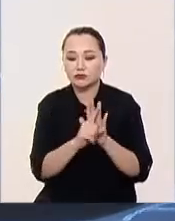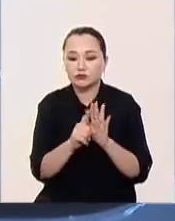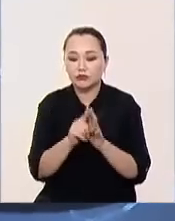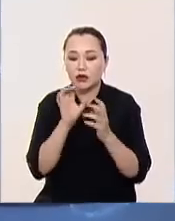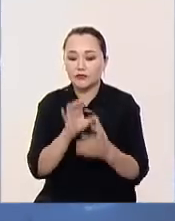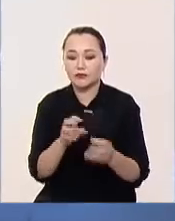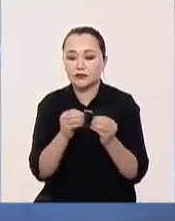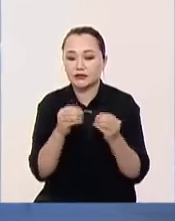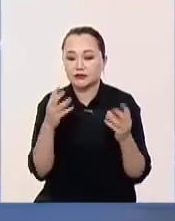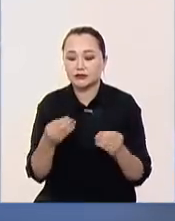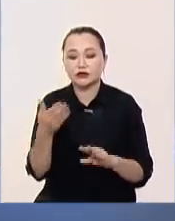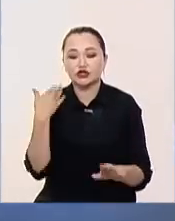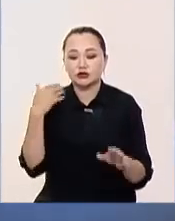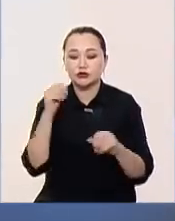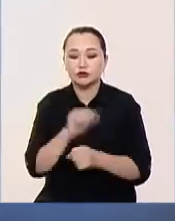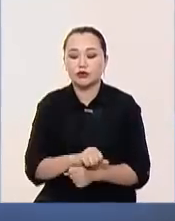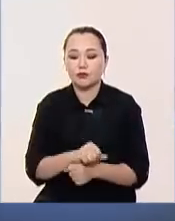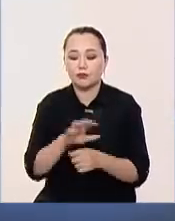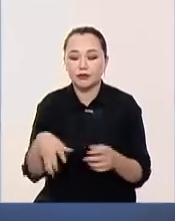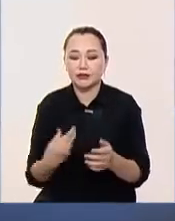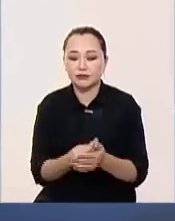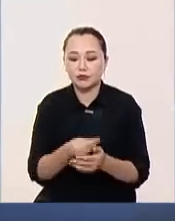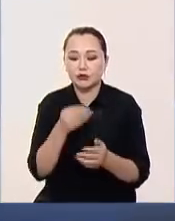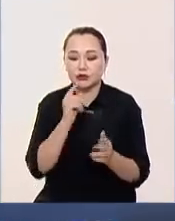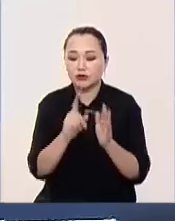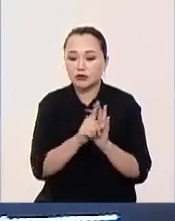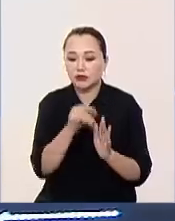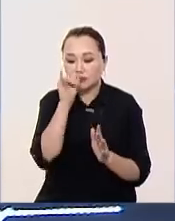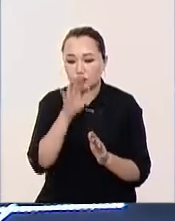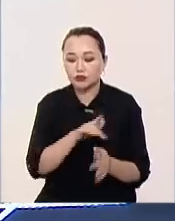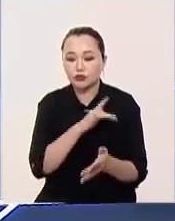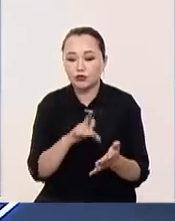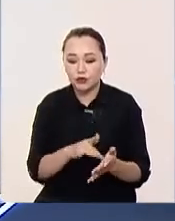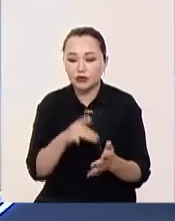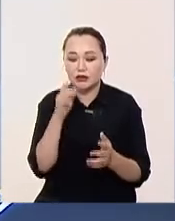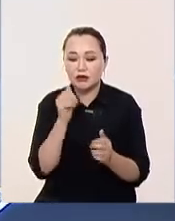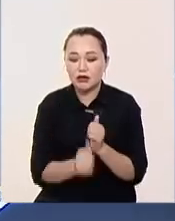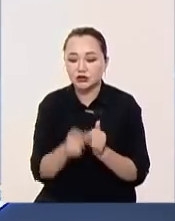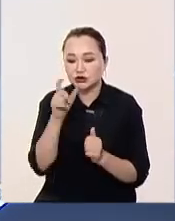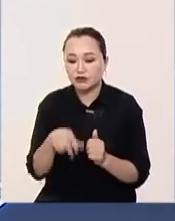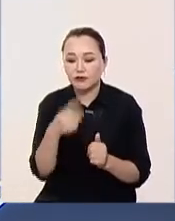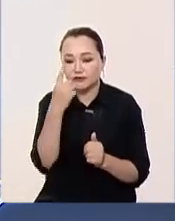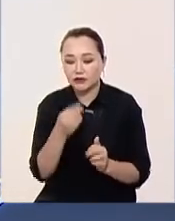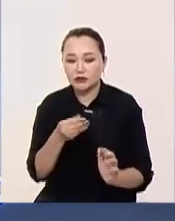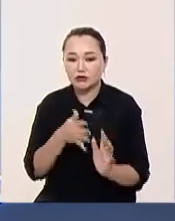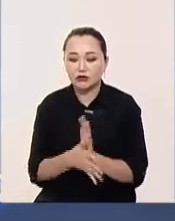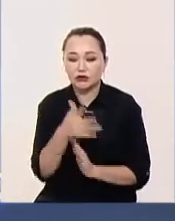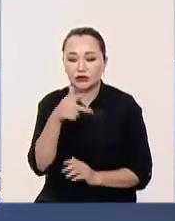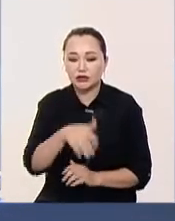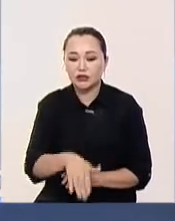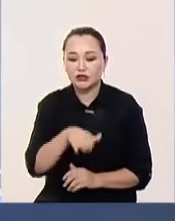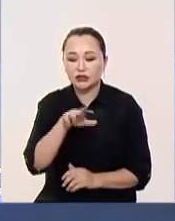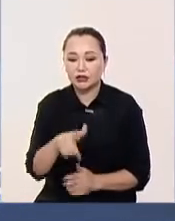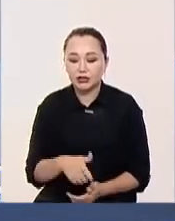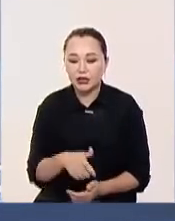осыдан 10 күн бұрын тоқтап қалған. Міне содан бері қарыс қадам жердегі қалаға қатынау үшін әр тұрғын күніне кем дегенде 3000 теңге жұмсайды